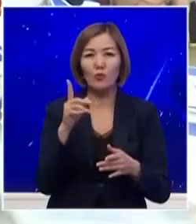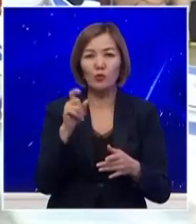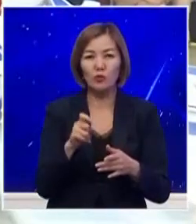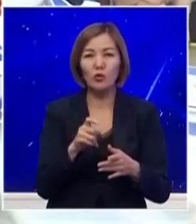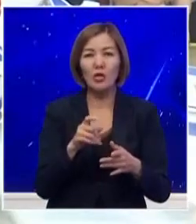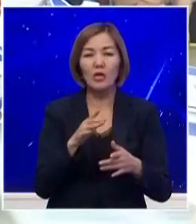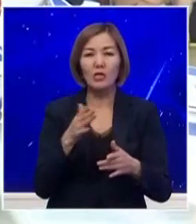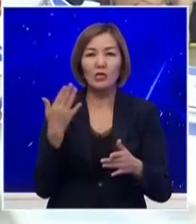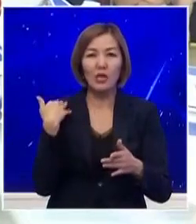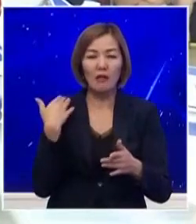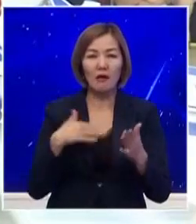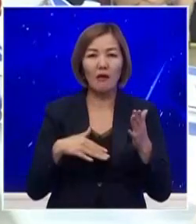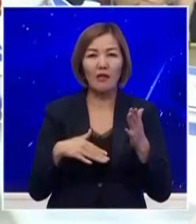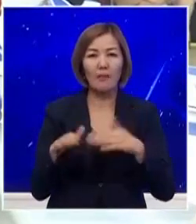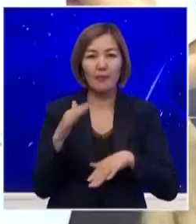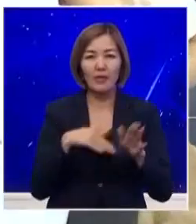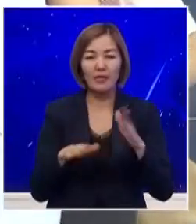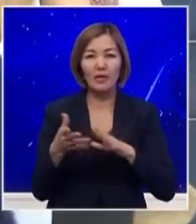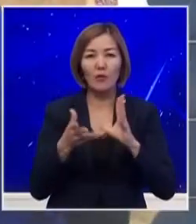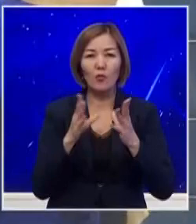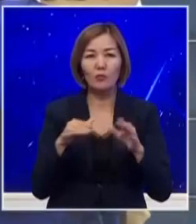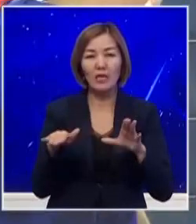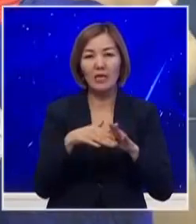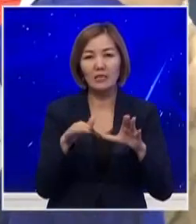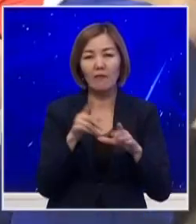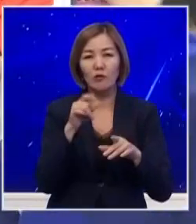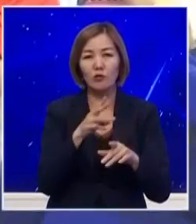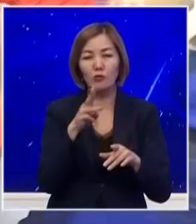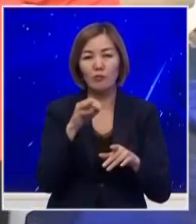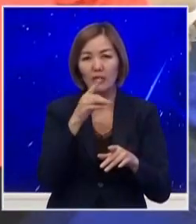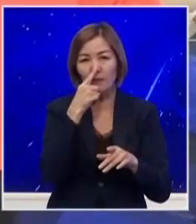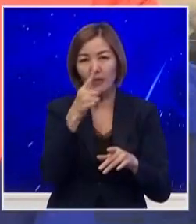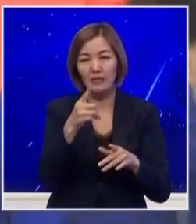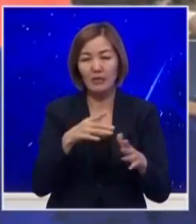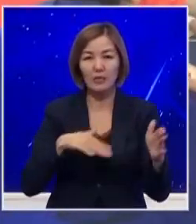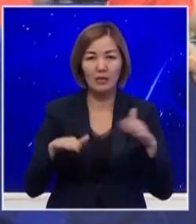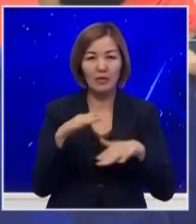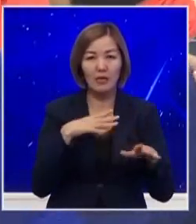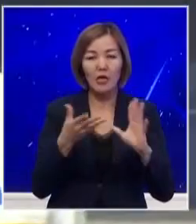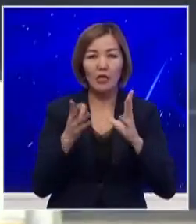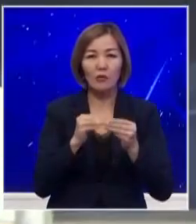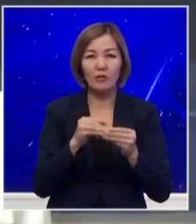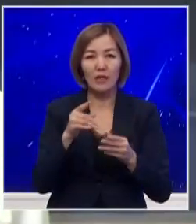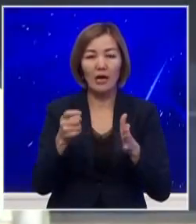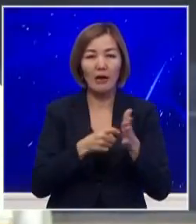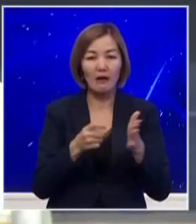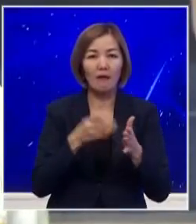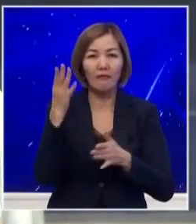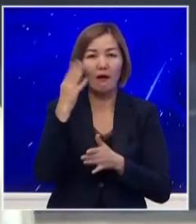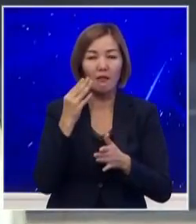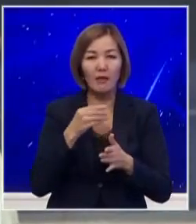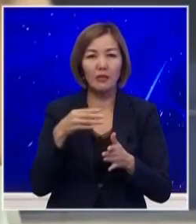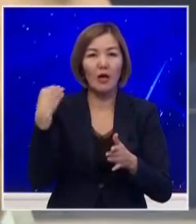100, шалқалап 100 және аралас эстафета бойынша 100 метрде бақтарын сынады. Жарыс қорытындысы бойынша Қарағанды,